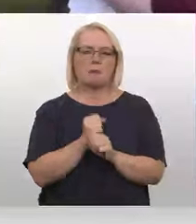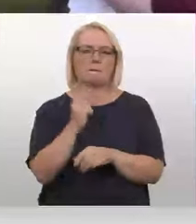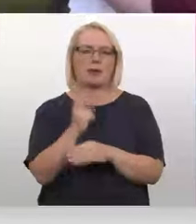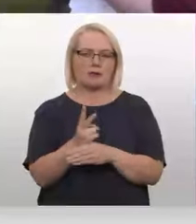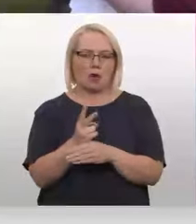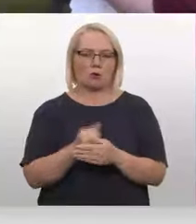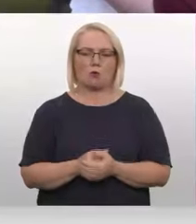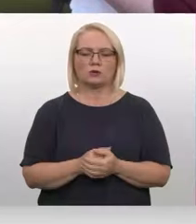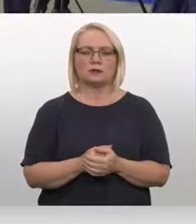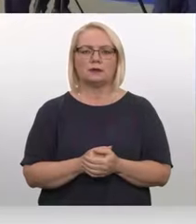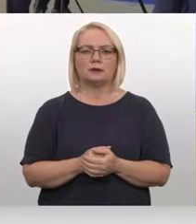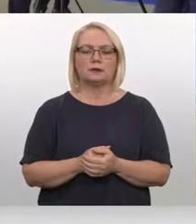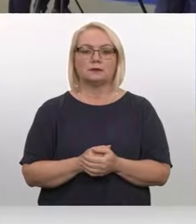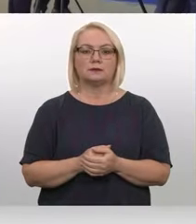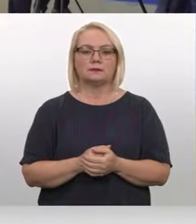pienākumos.